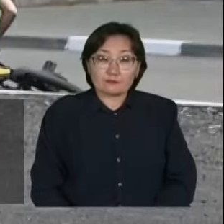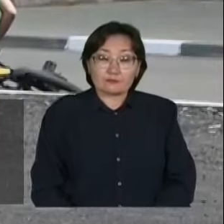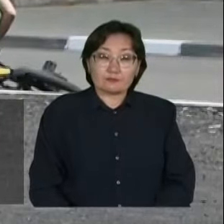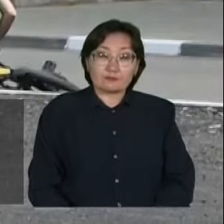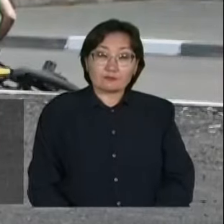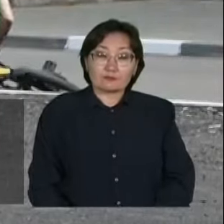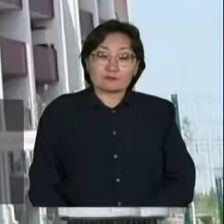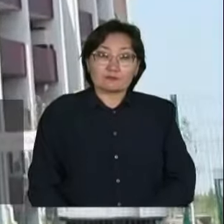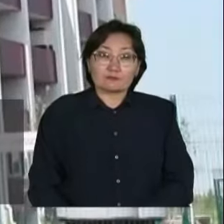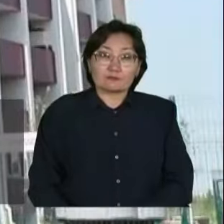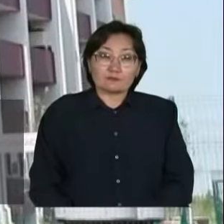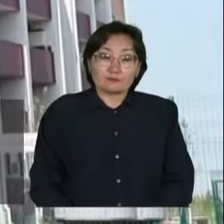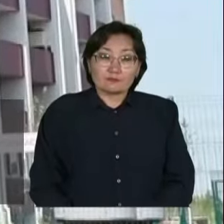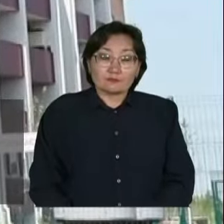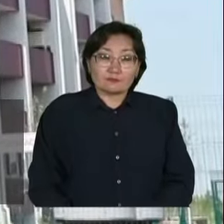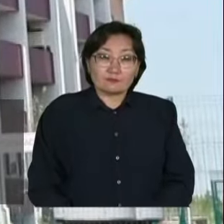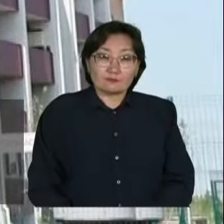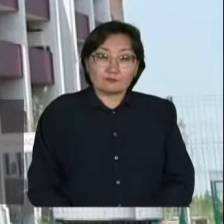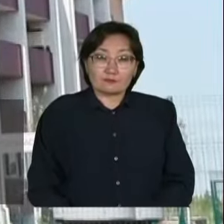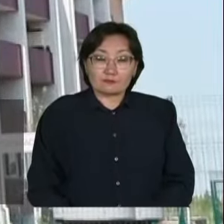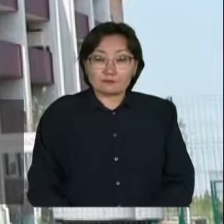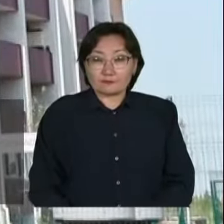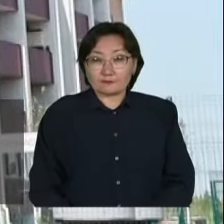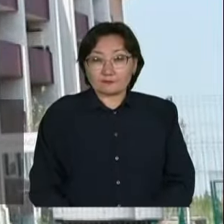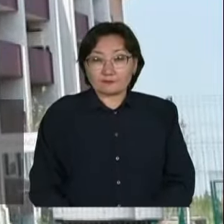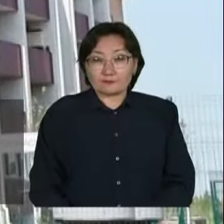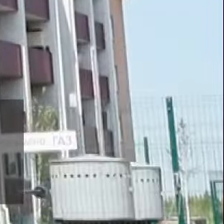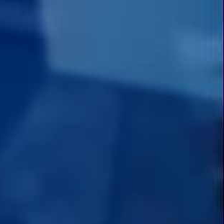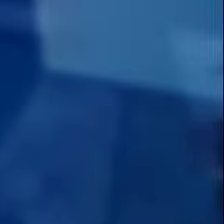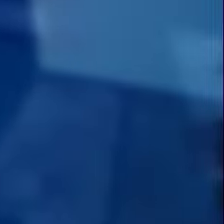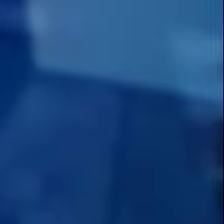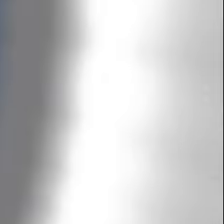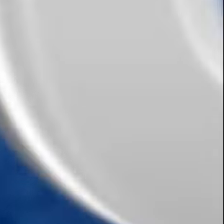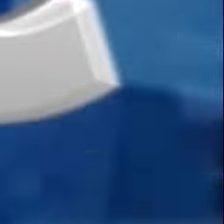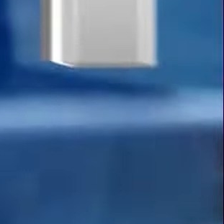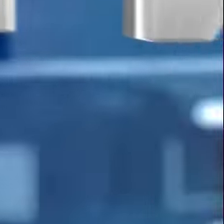Алина, Асар Ербулан, телеканал Алматы, из Северо-Казахстанской области.